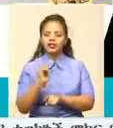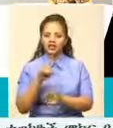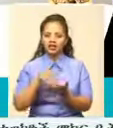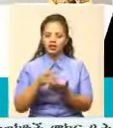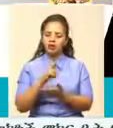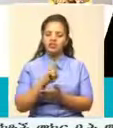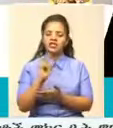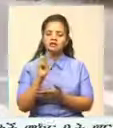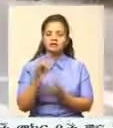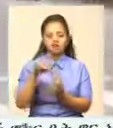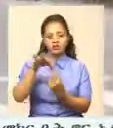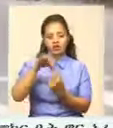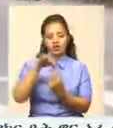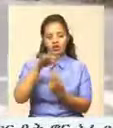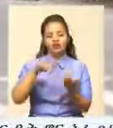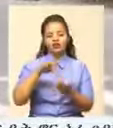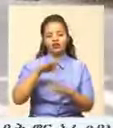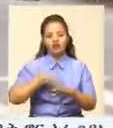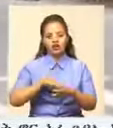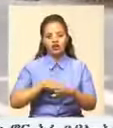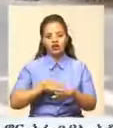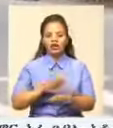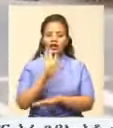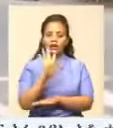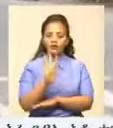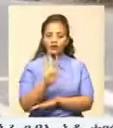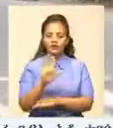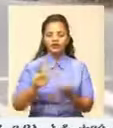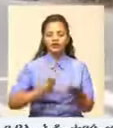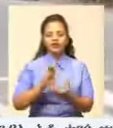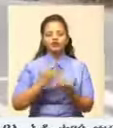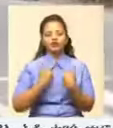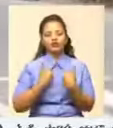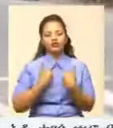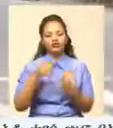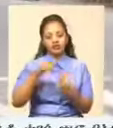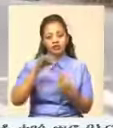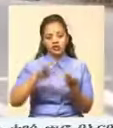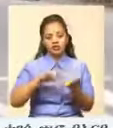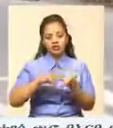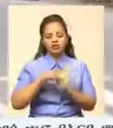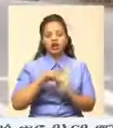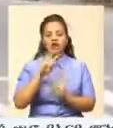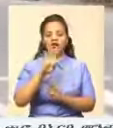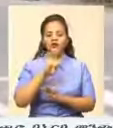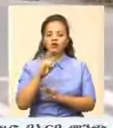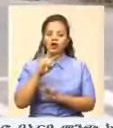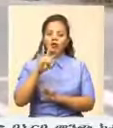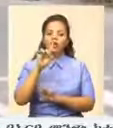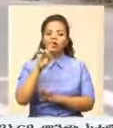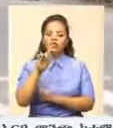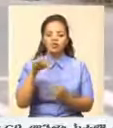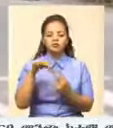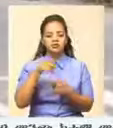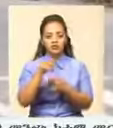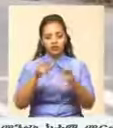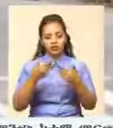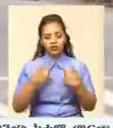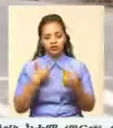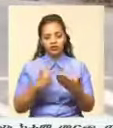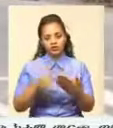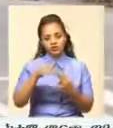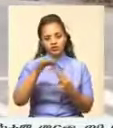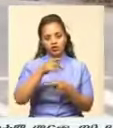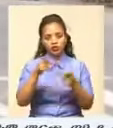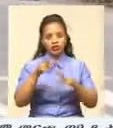ወይም የቅበት ምርጫ ክልል ላይ ከአምስት ክልሎች አሉ የምርጫ ክልሎች ማለት ነው ከ441 የምርጫ ጣቢያዎች አሉ በእነዚህ